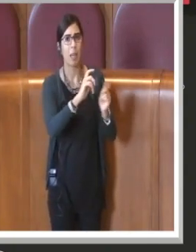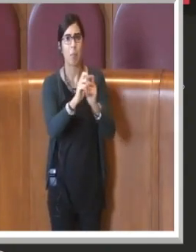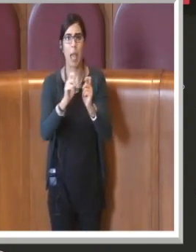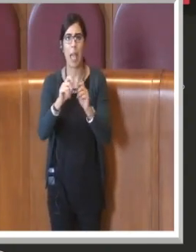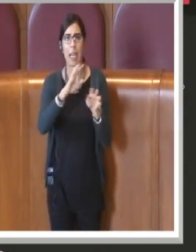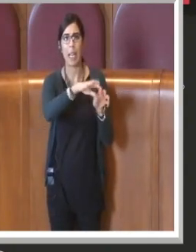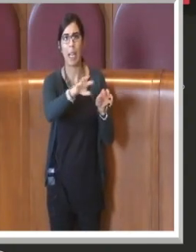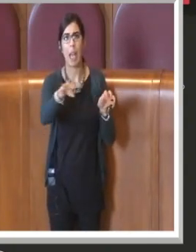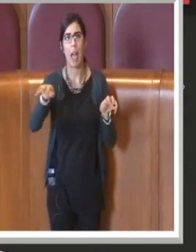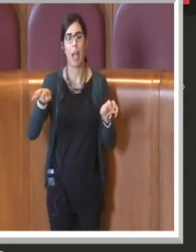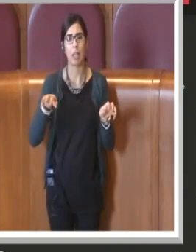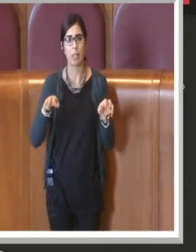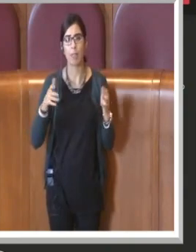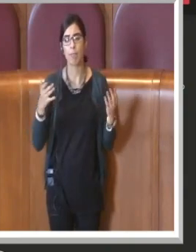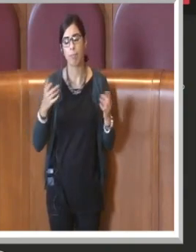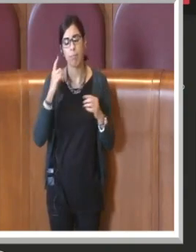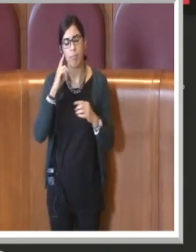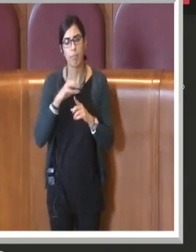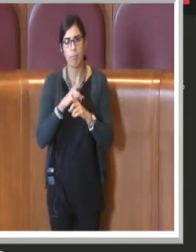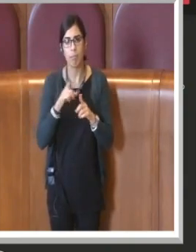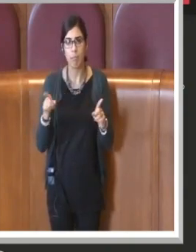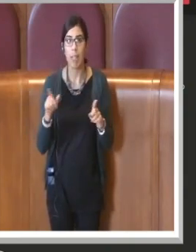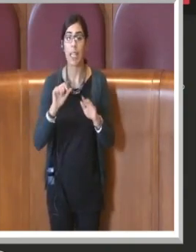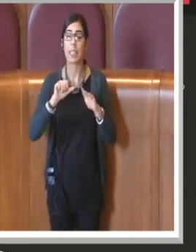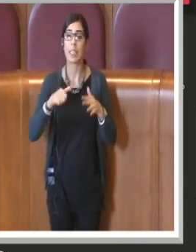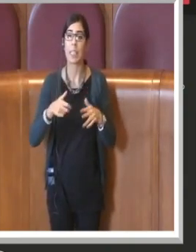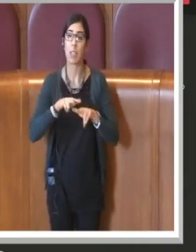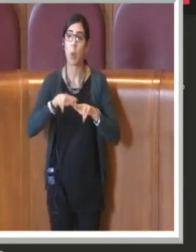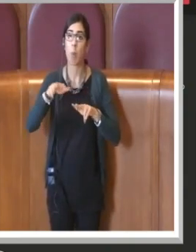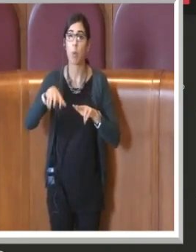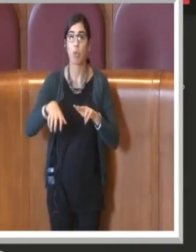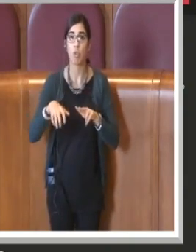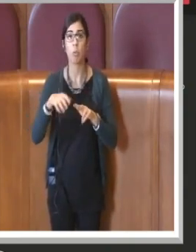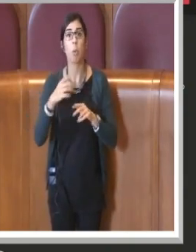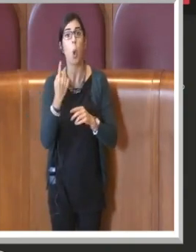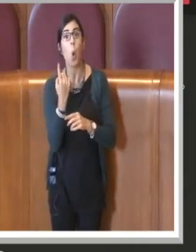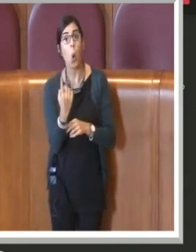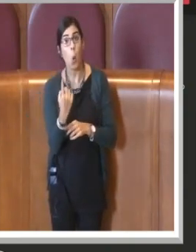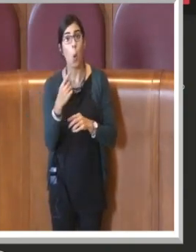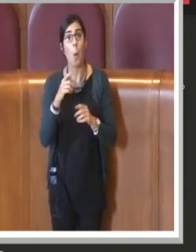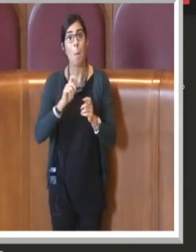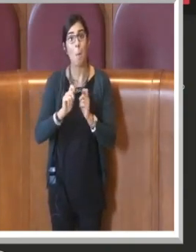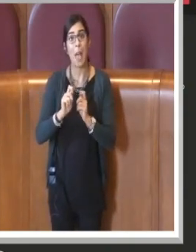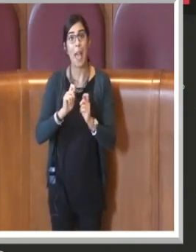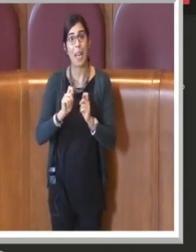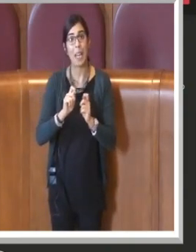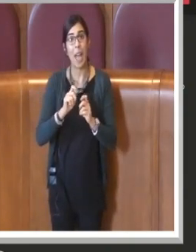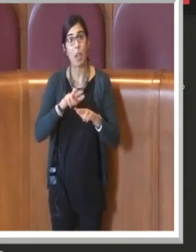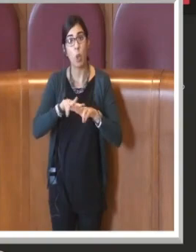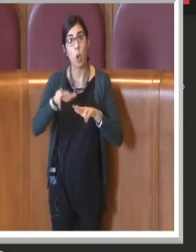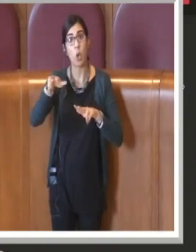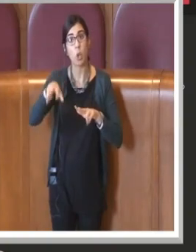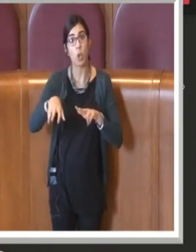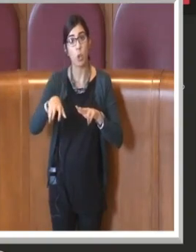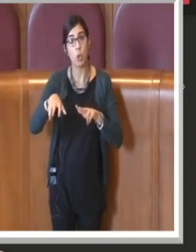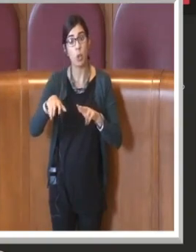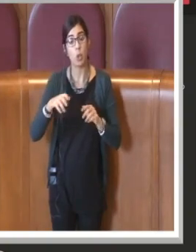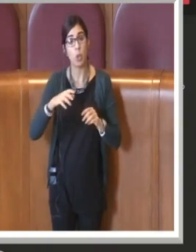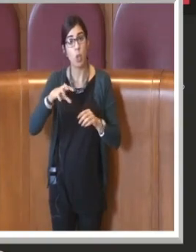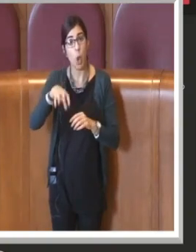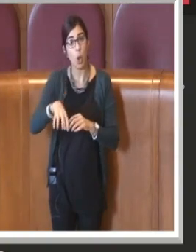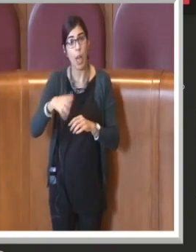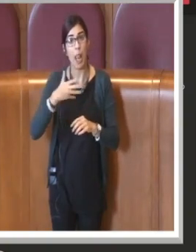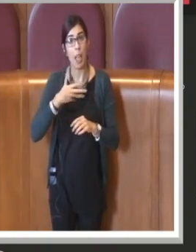dovete sapere che il sesto municipio ha un solo mercato rionale, ed è il mercato di Torre Spaccata, e